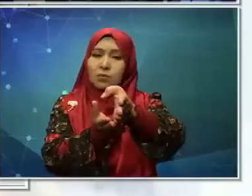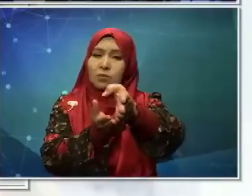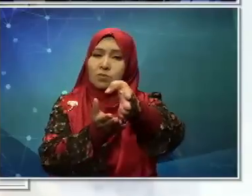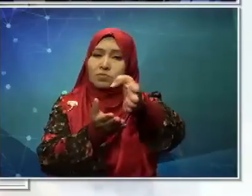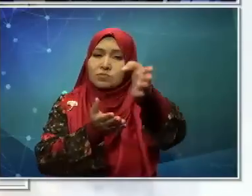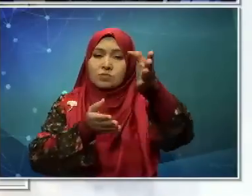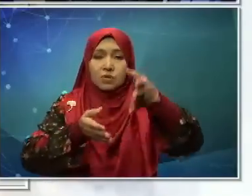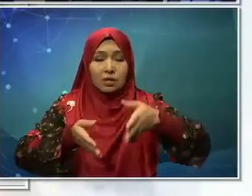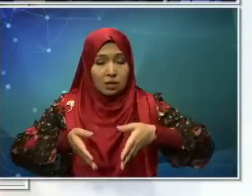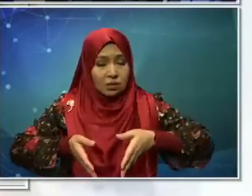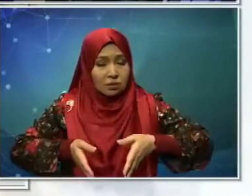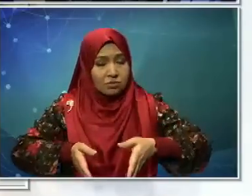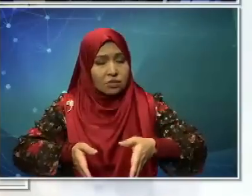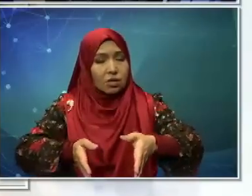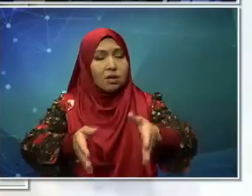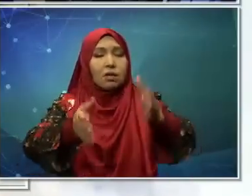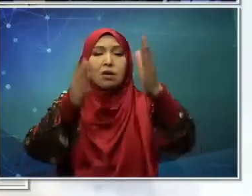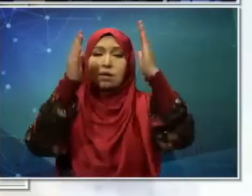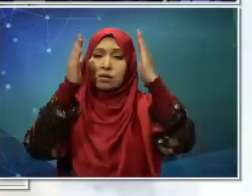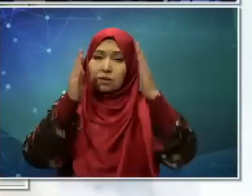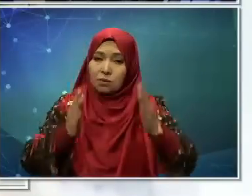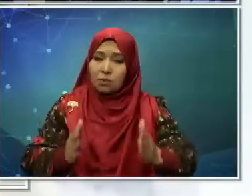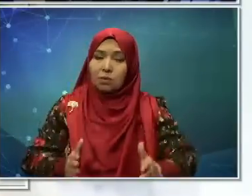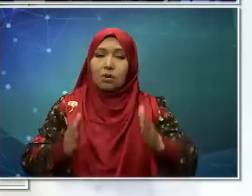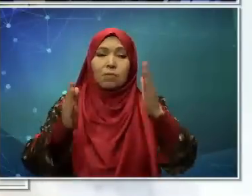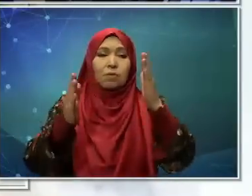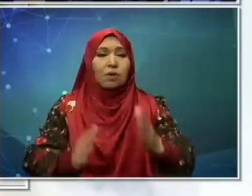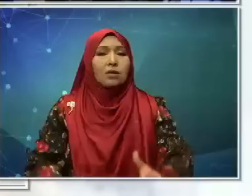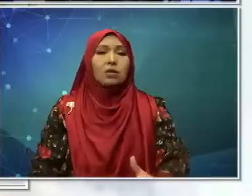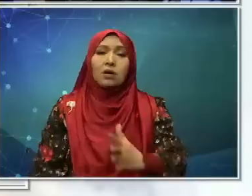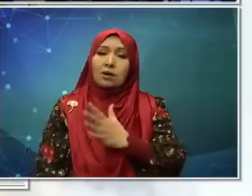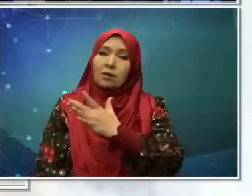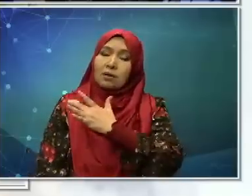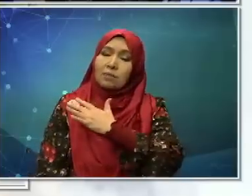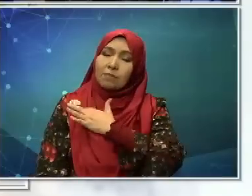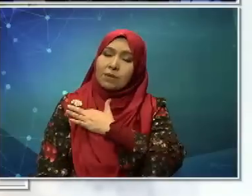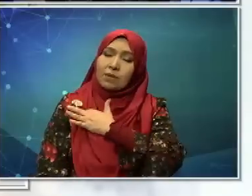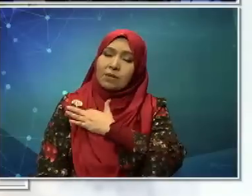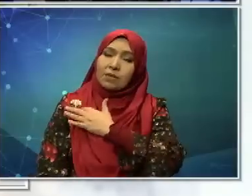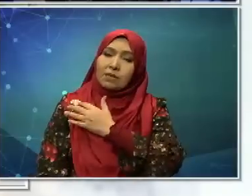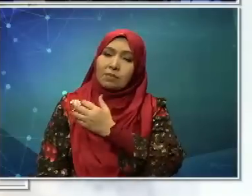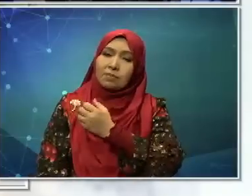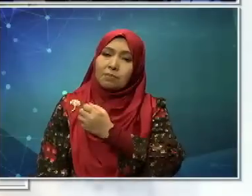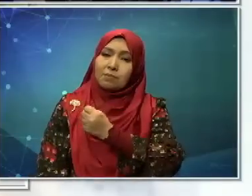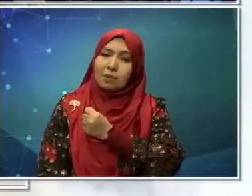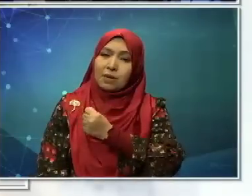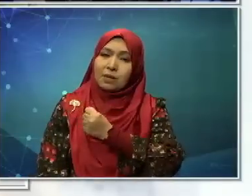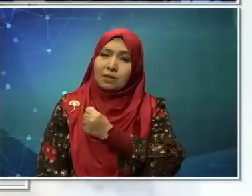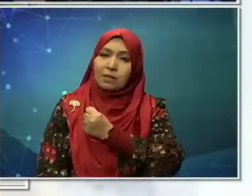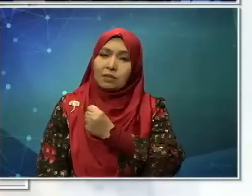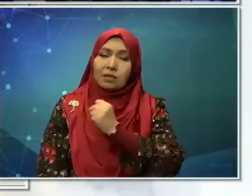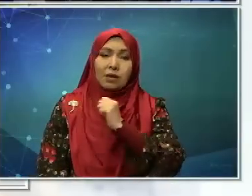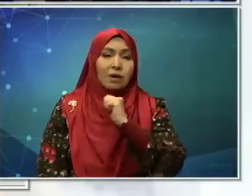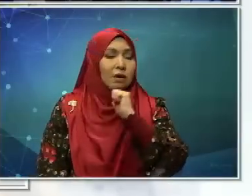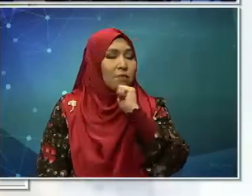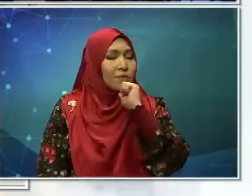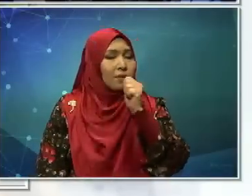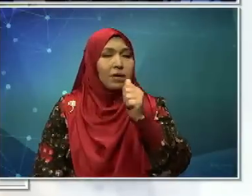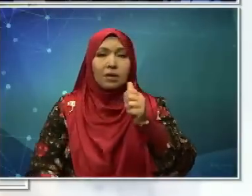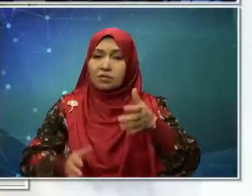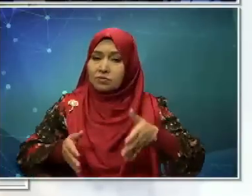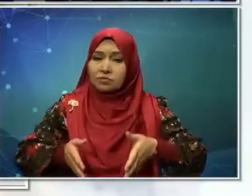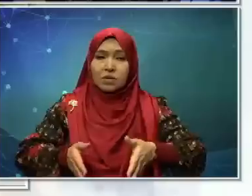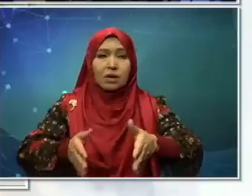leam Joe Open ladzina an'amta alaihim ghoiril